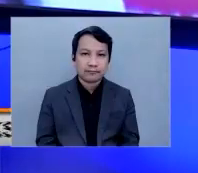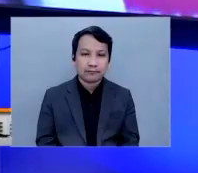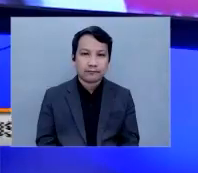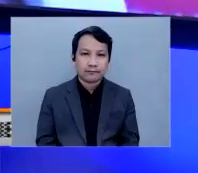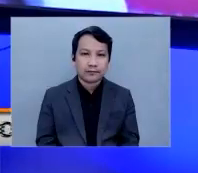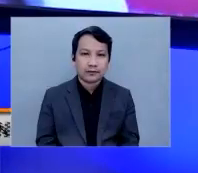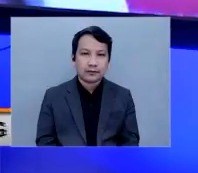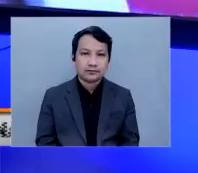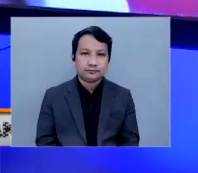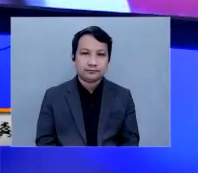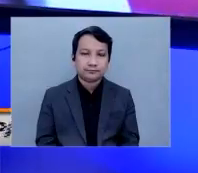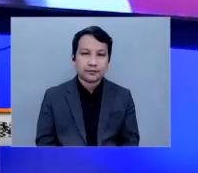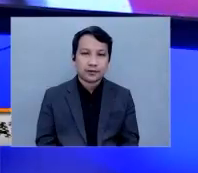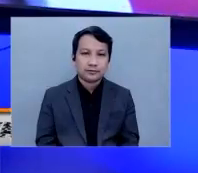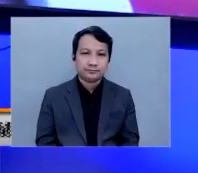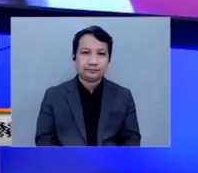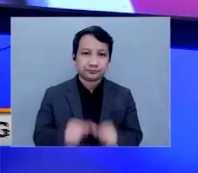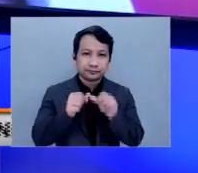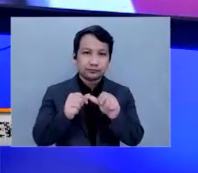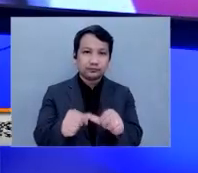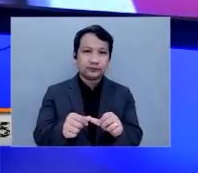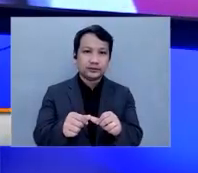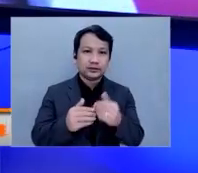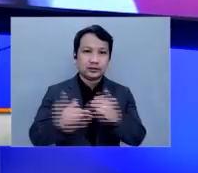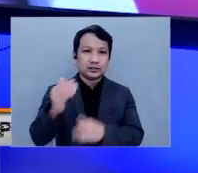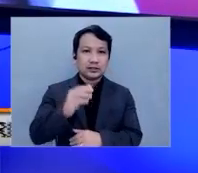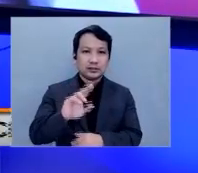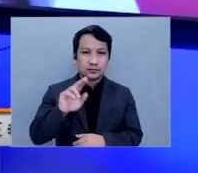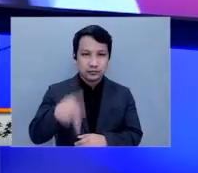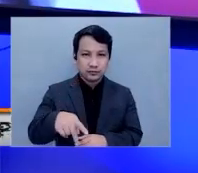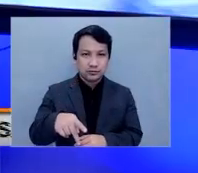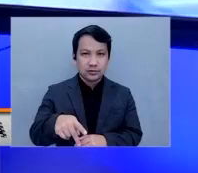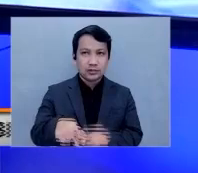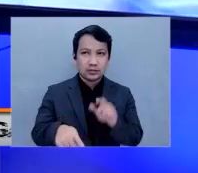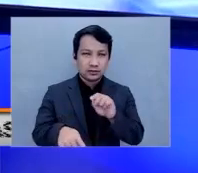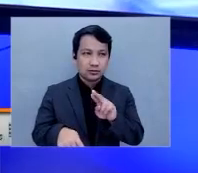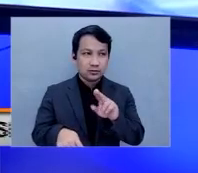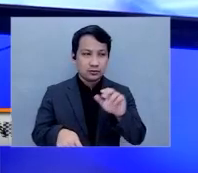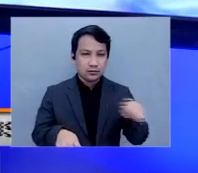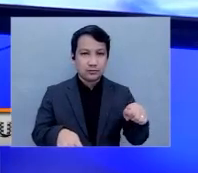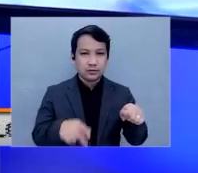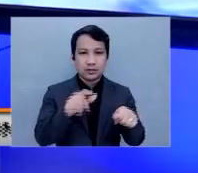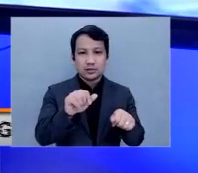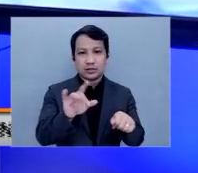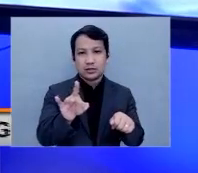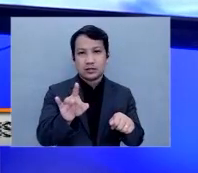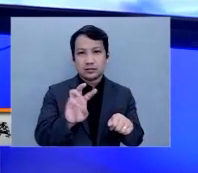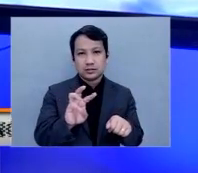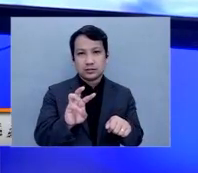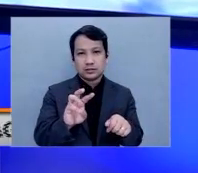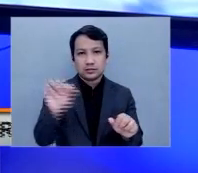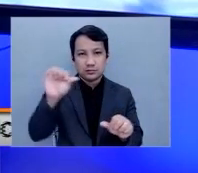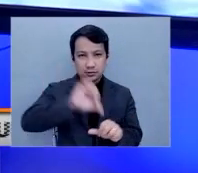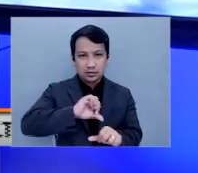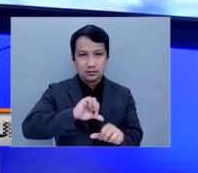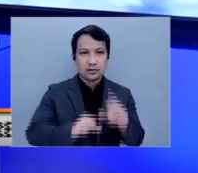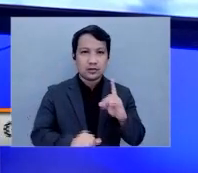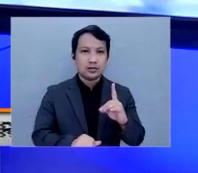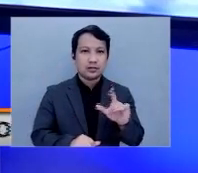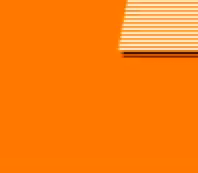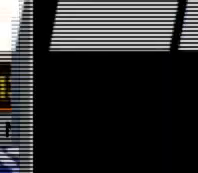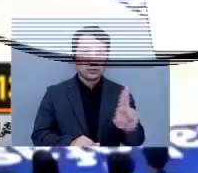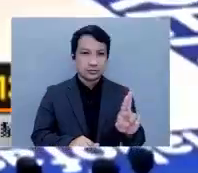What's up mga kapatid? Tuloy-tuloy ang pagdomina ng UP Fighting Maroons sa UAAP Season 86 pagkatapos talunin ang DLSU Green Archers